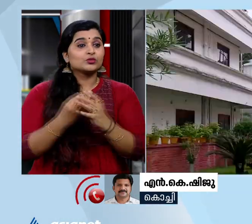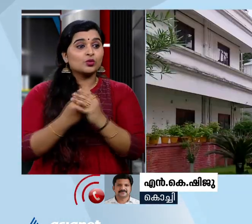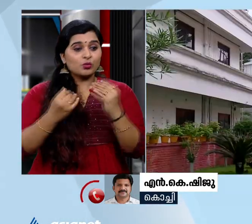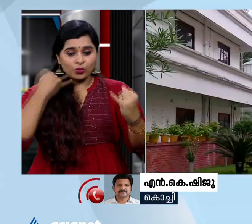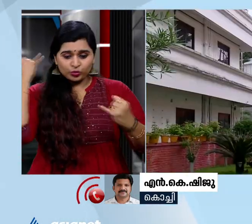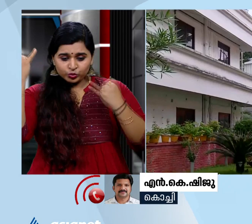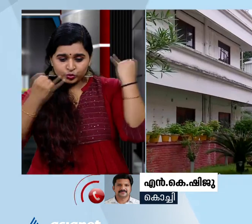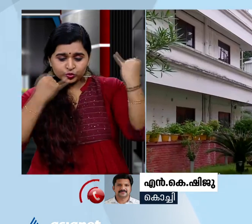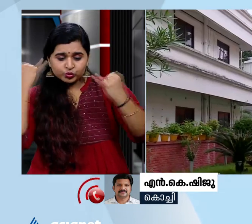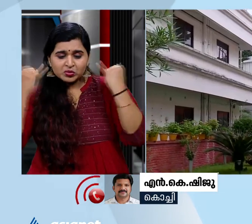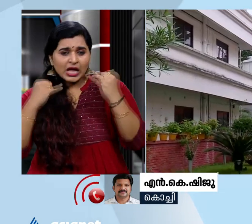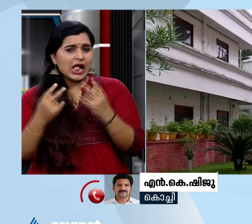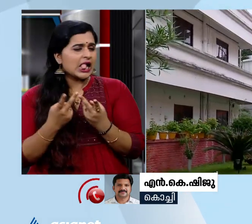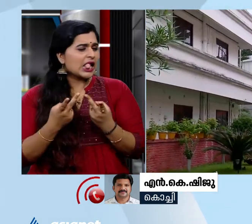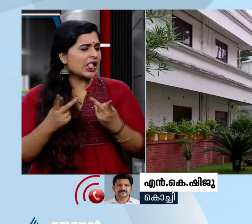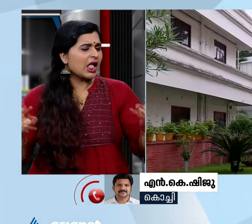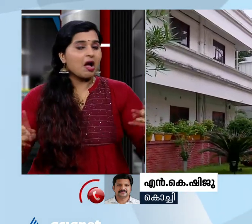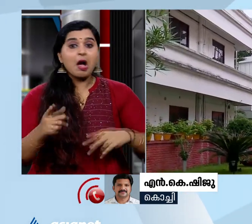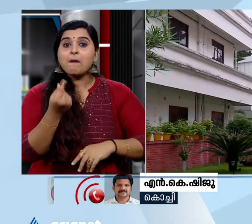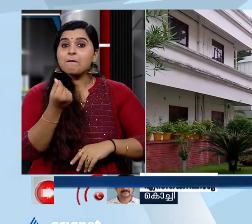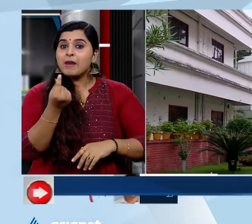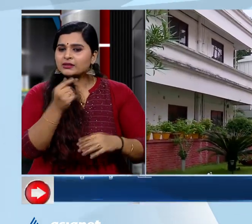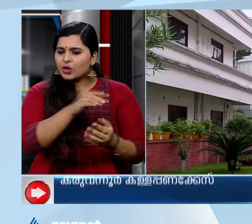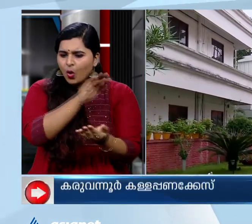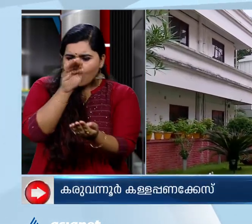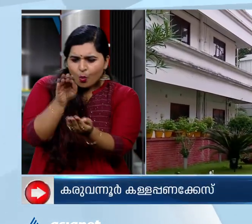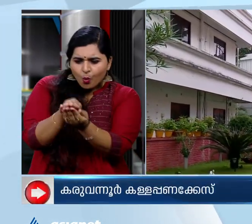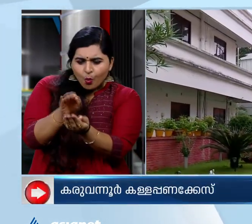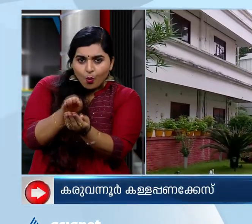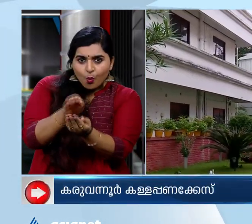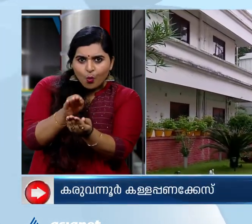ബെനാമി നിക്ഷേപങ്ങൾ ഉണ്ട് എന്ന് കണ്ടെത്തിയിട്ടുണ്ട്.